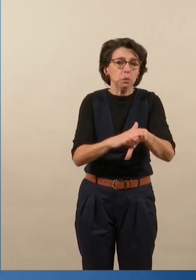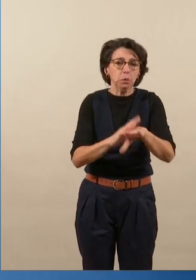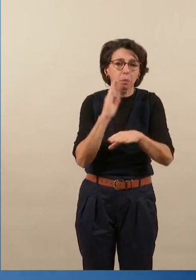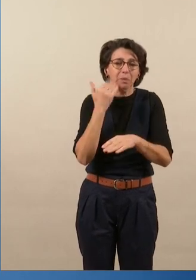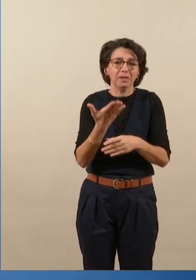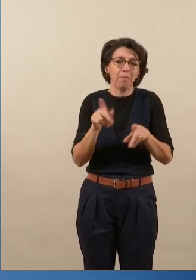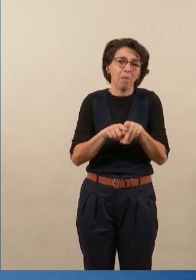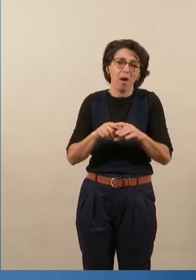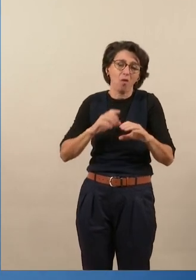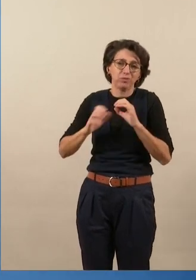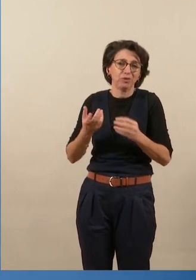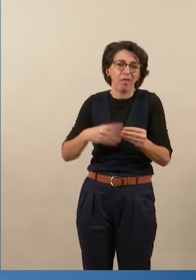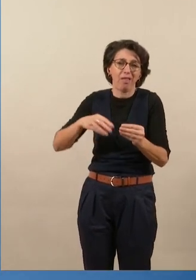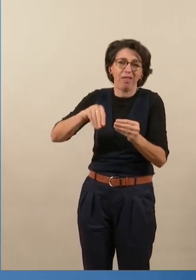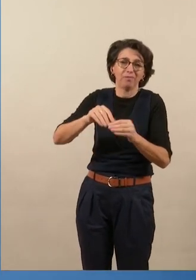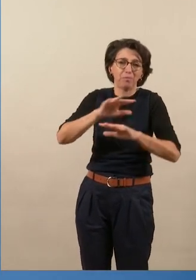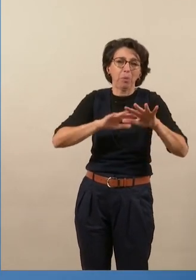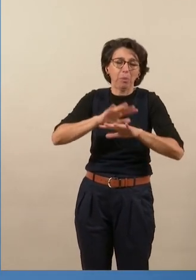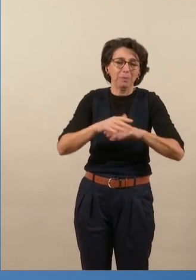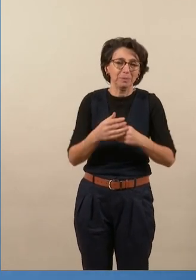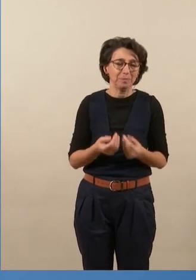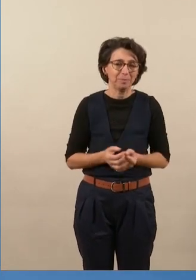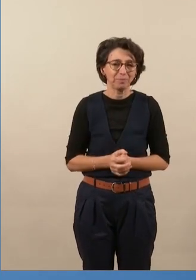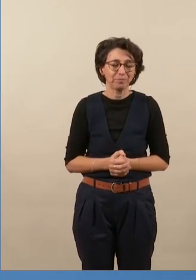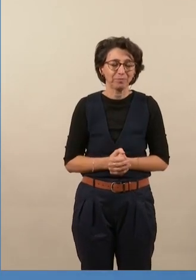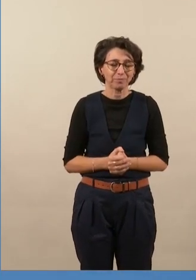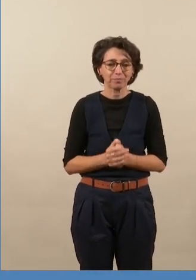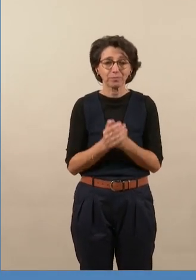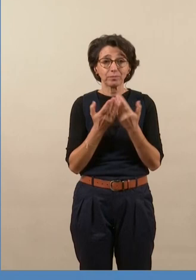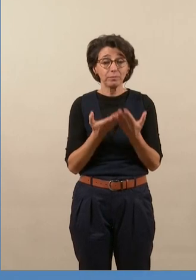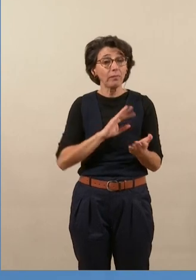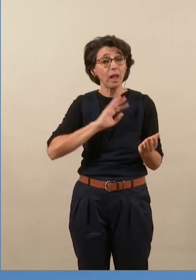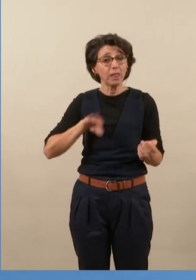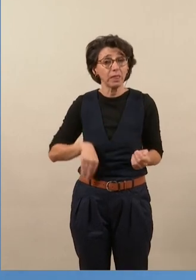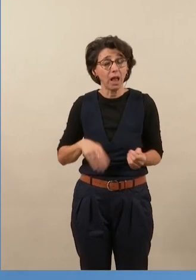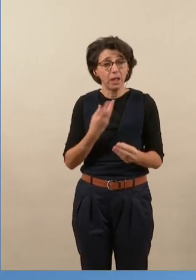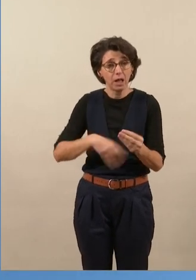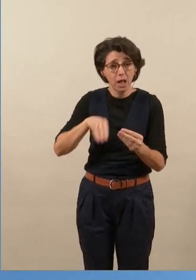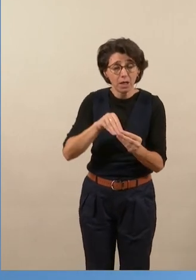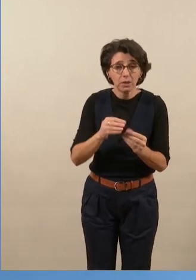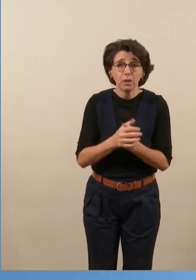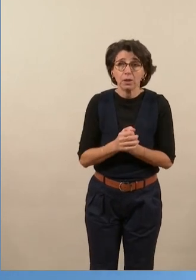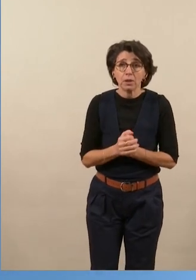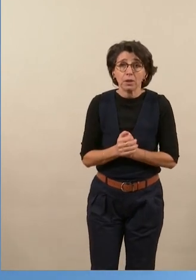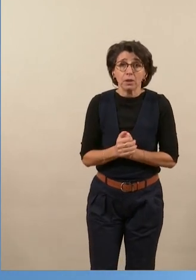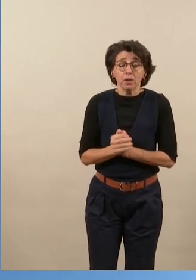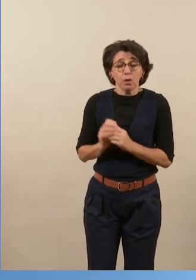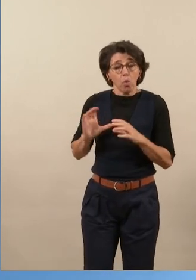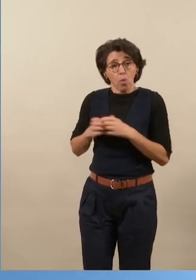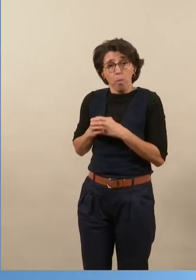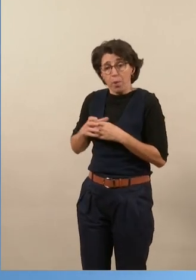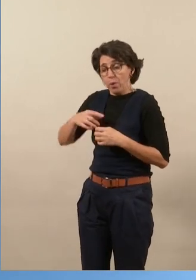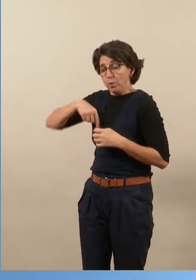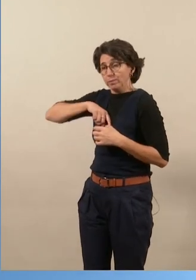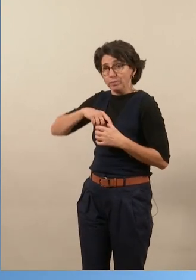de communication je terminerai en vous redisant que notre groupe avait déjà dit l'an dernier